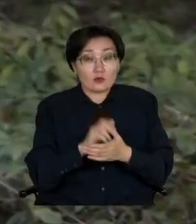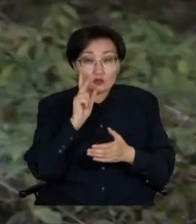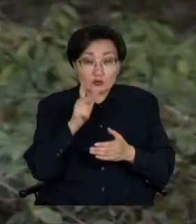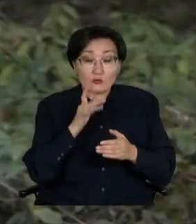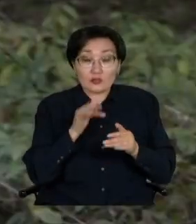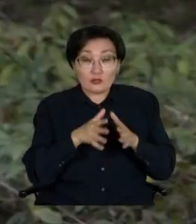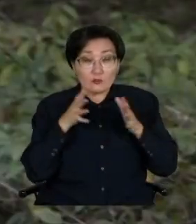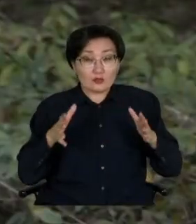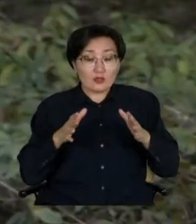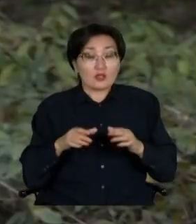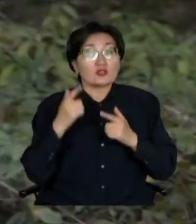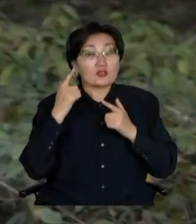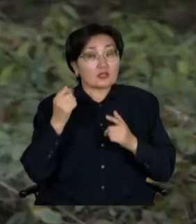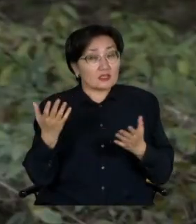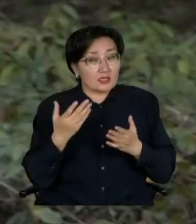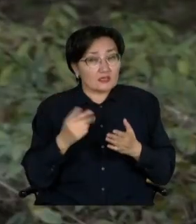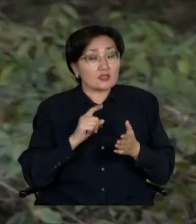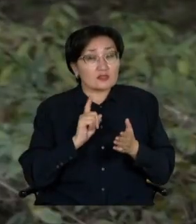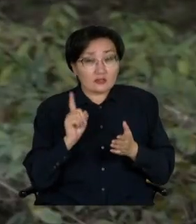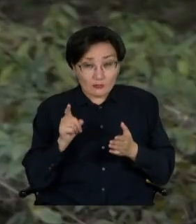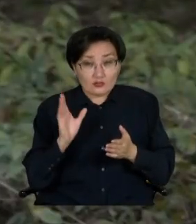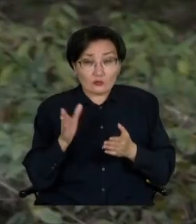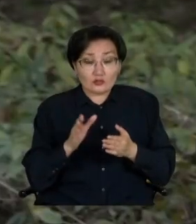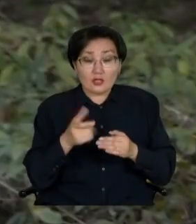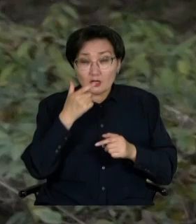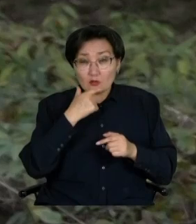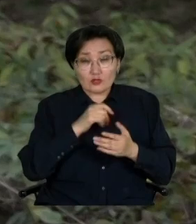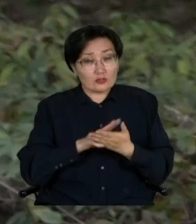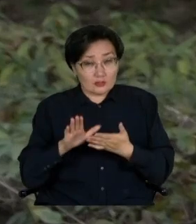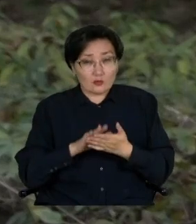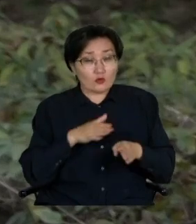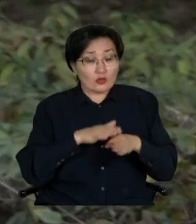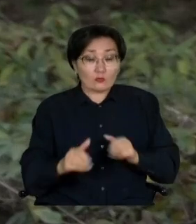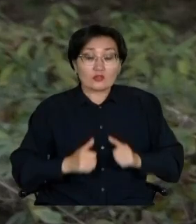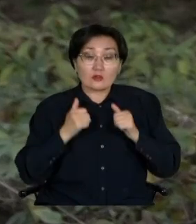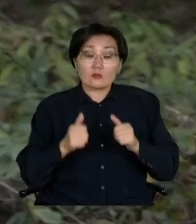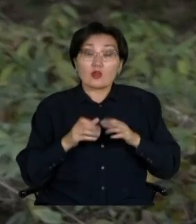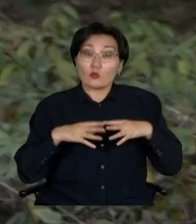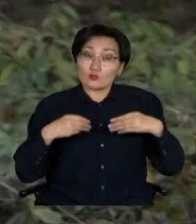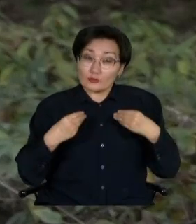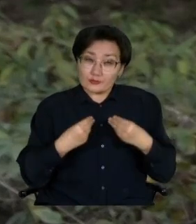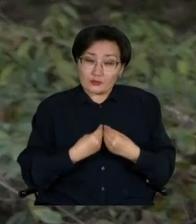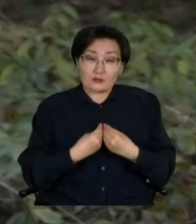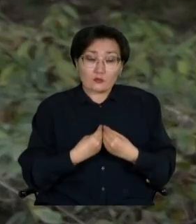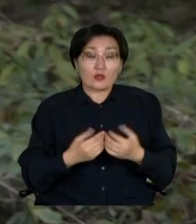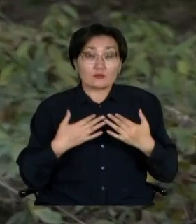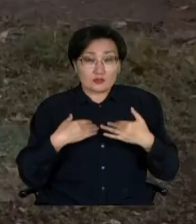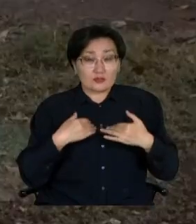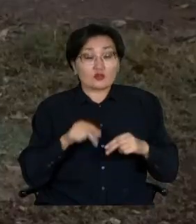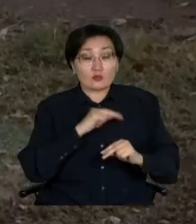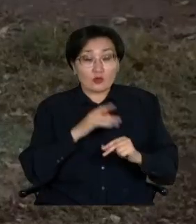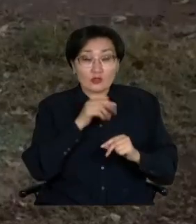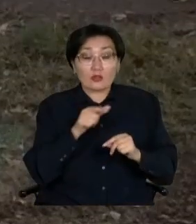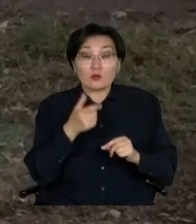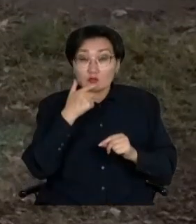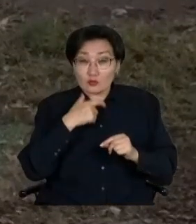істейді, тиянақты істейді. Динат айтатын болса, өте еңбекқор кісі. Отбасына да үлгілі, бізге де үлгілі.